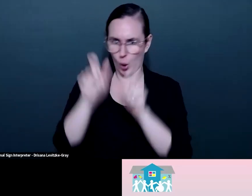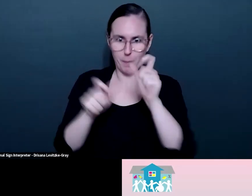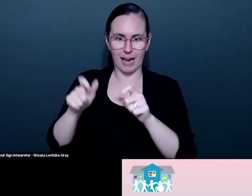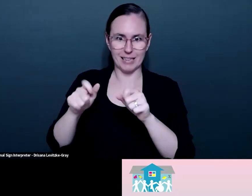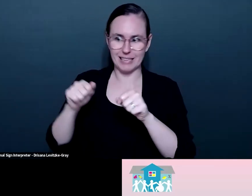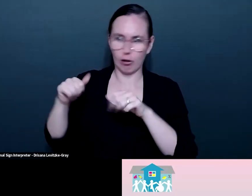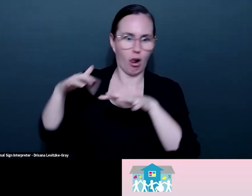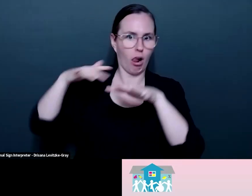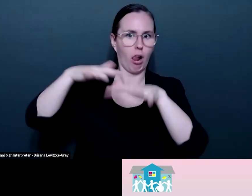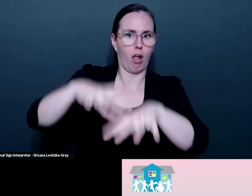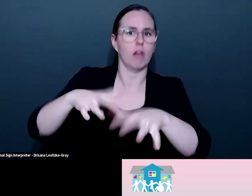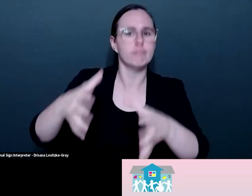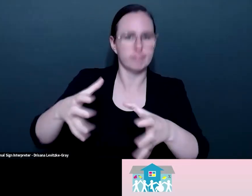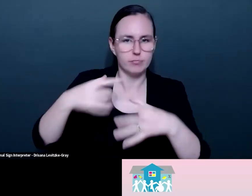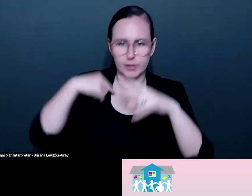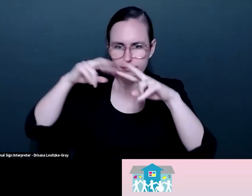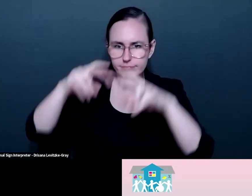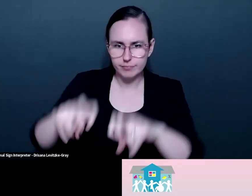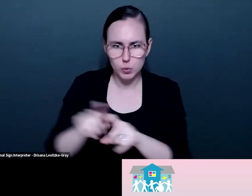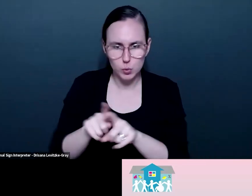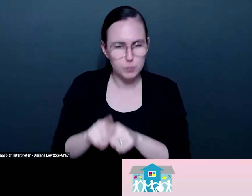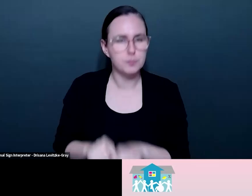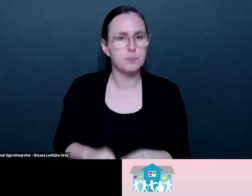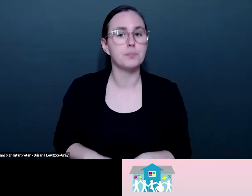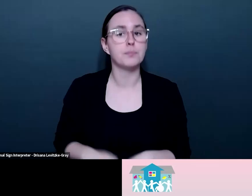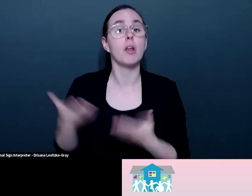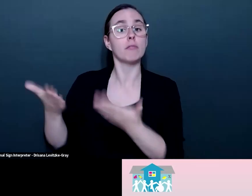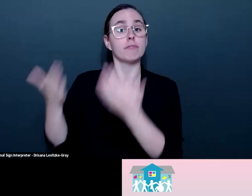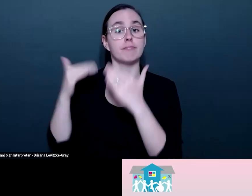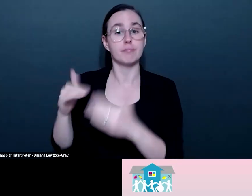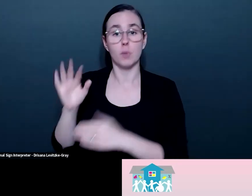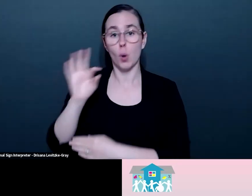Léa a posé la question.